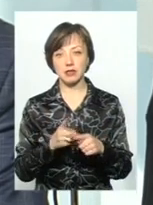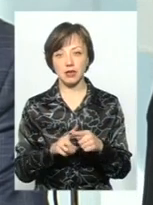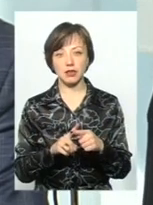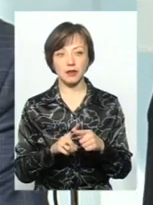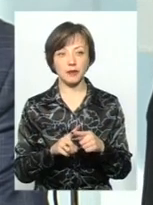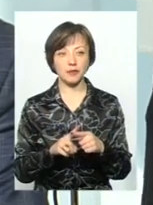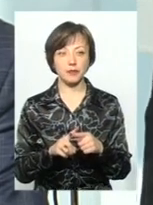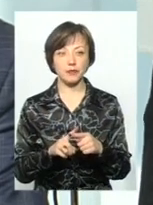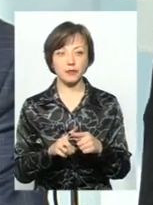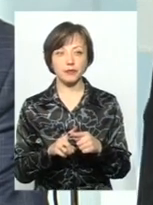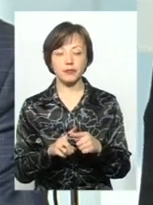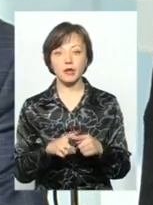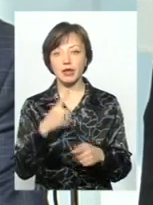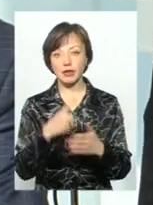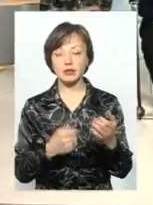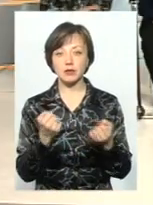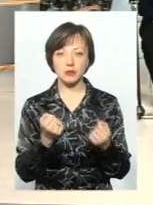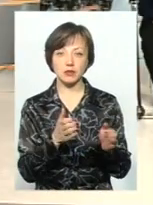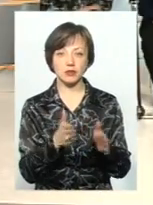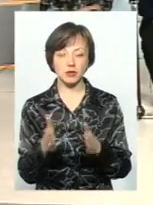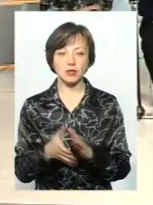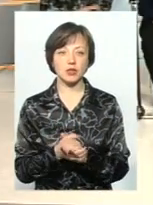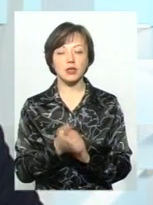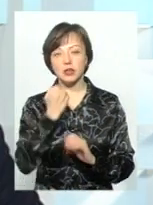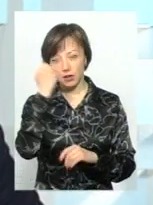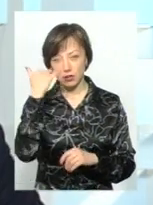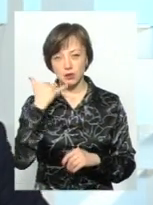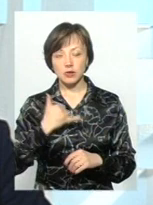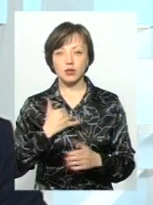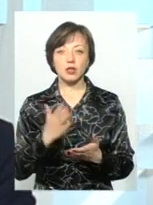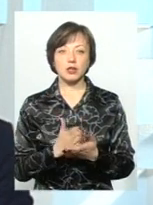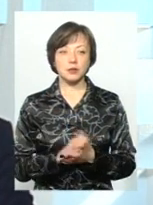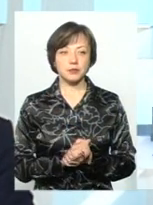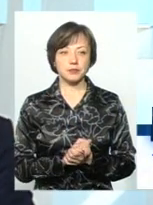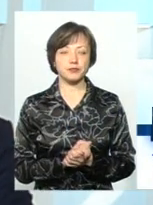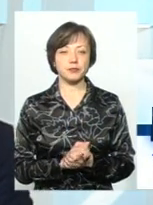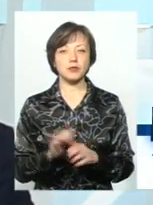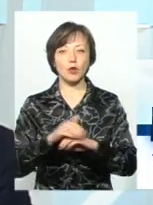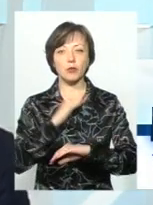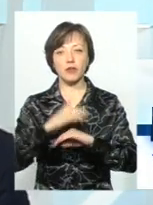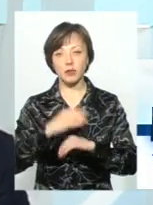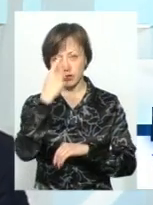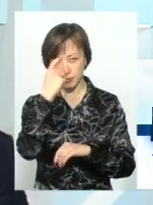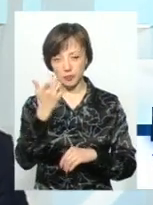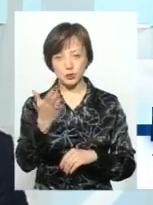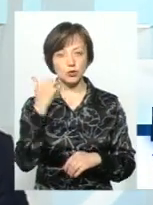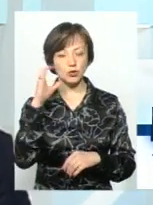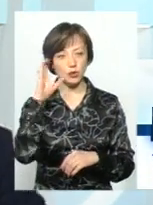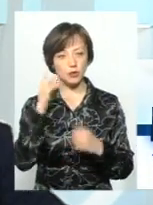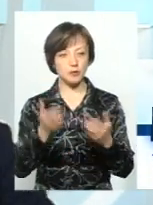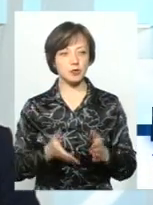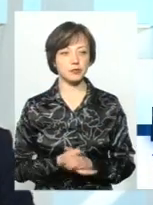і надійний, стабільний. Я зрозумів. Дякую. У нас ще один дзвіночок. І доброго вечора, ви прямо в ефірі. Ми вас